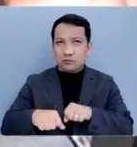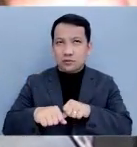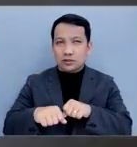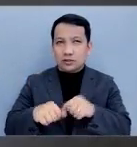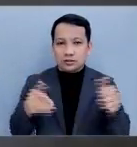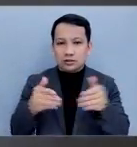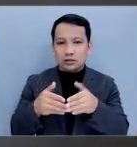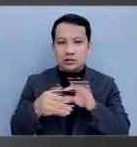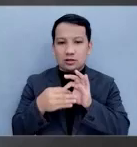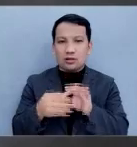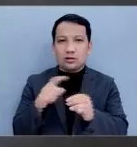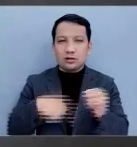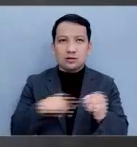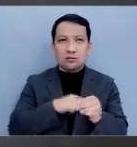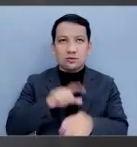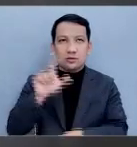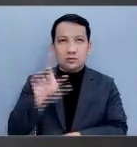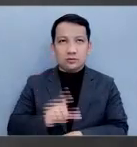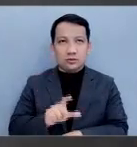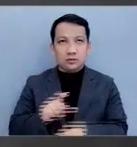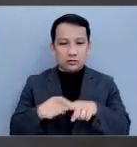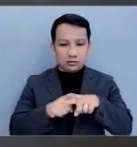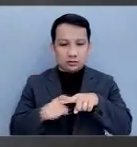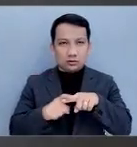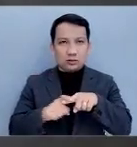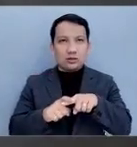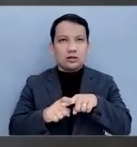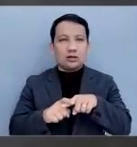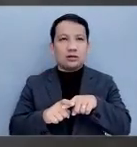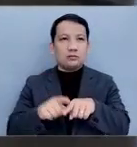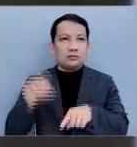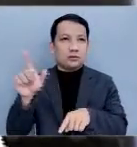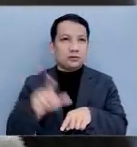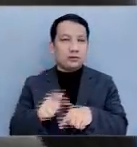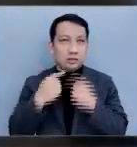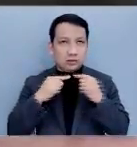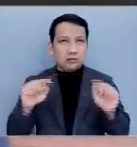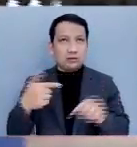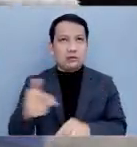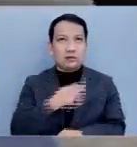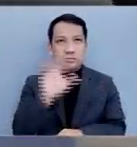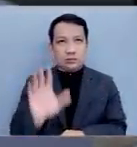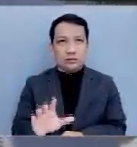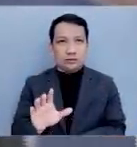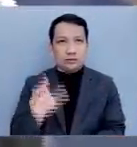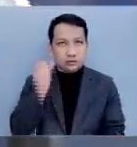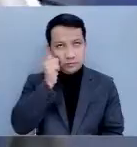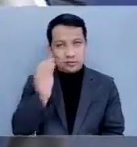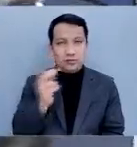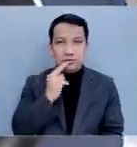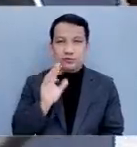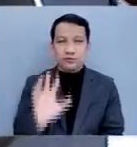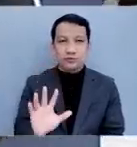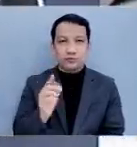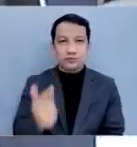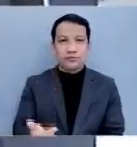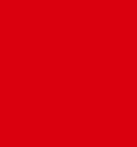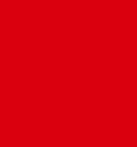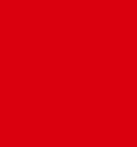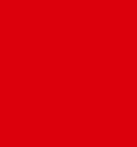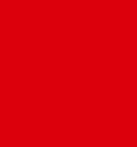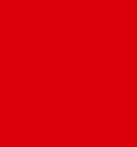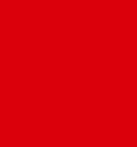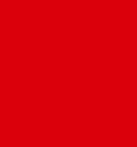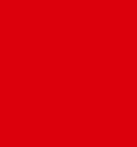naman daw ito ng pababang singil ng kuryente. Nagbabalita mula sa frontline, Shaila Francisco, News